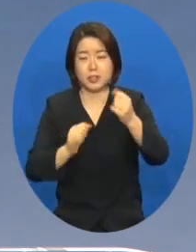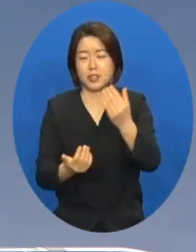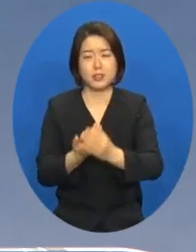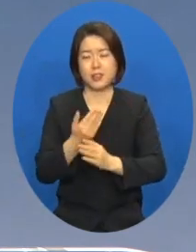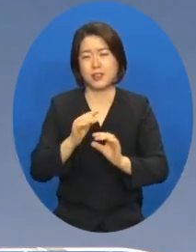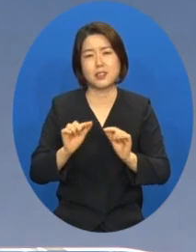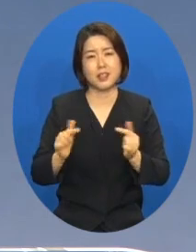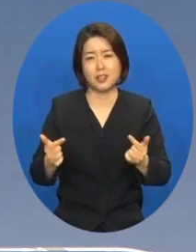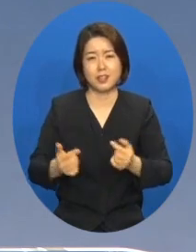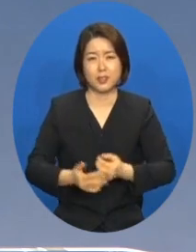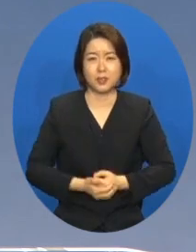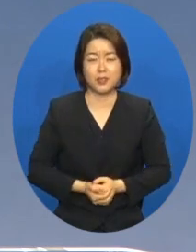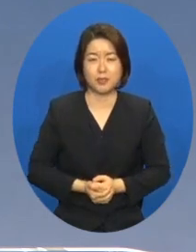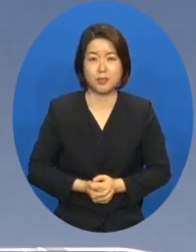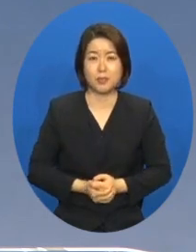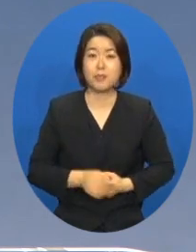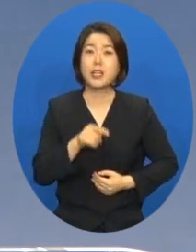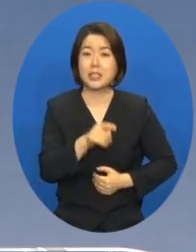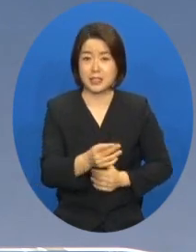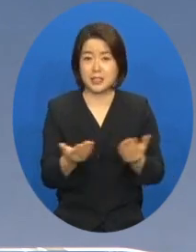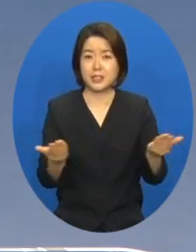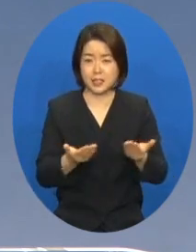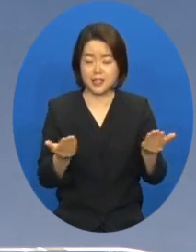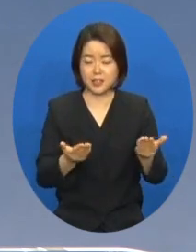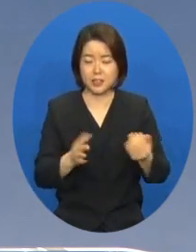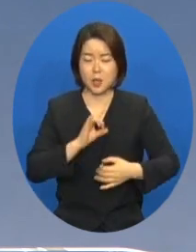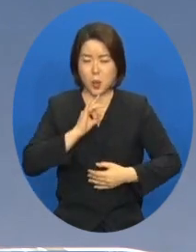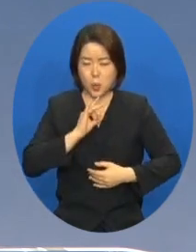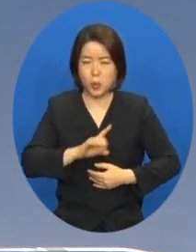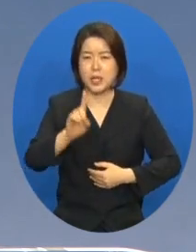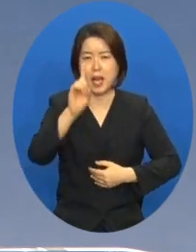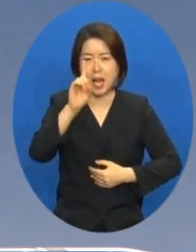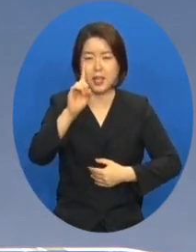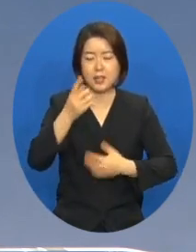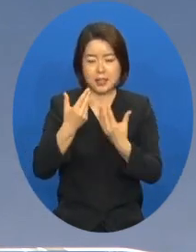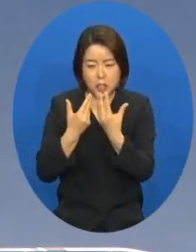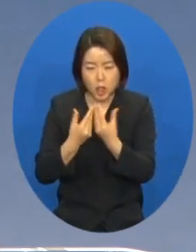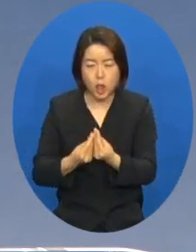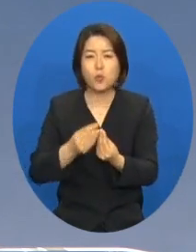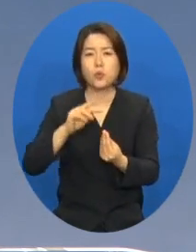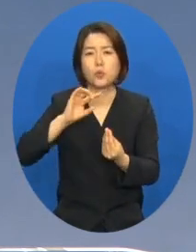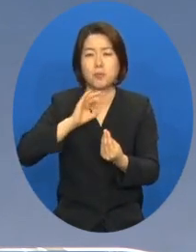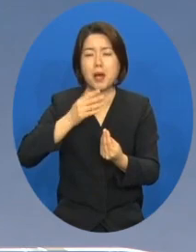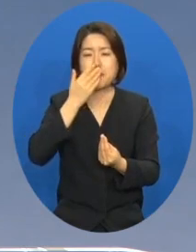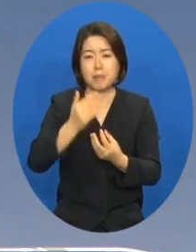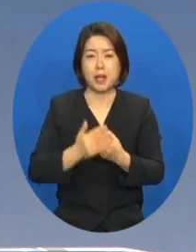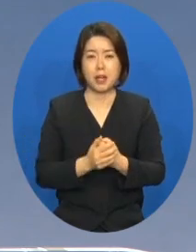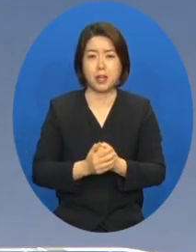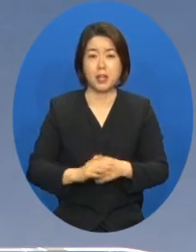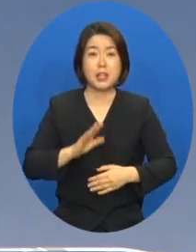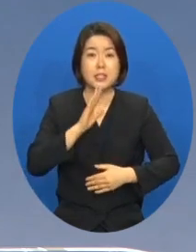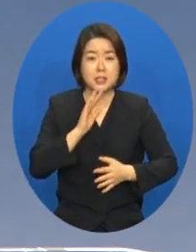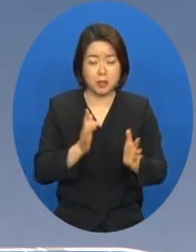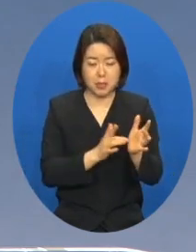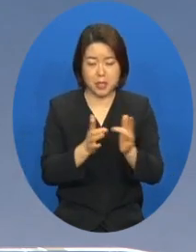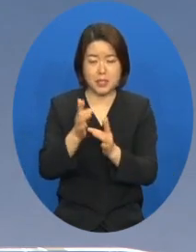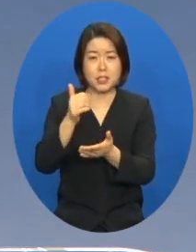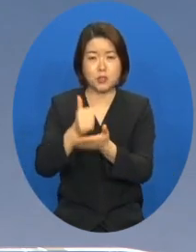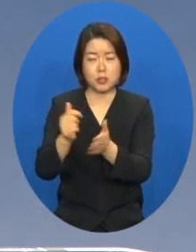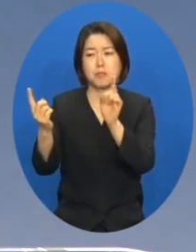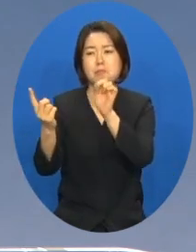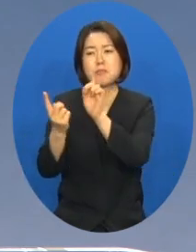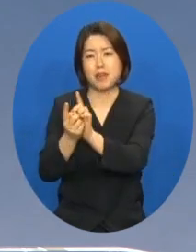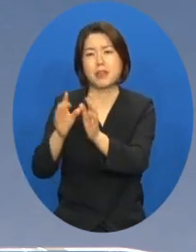않습니다. 이 일은 오직 한 경우에만 일어나요. 정말 예수님을 만난